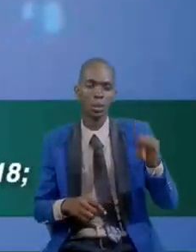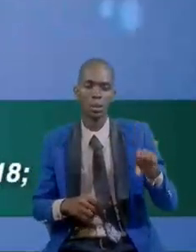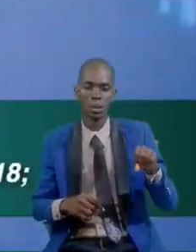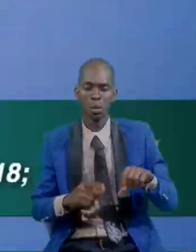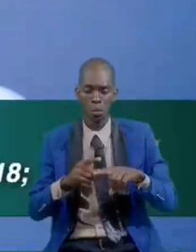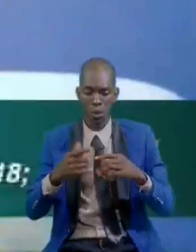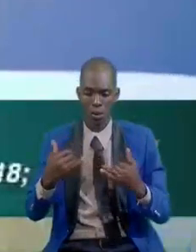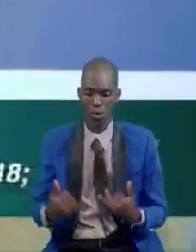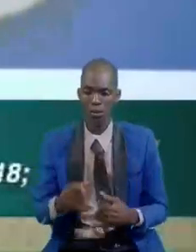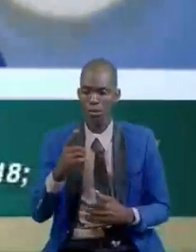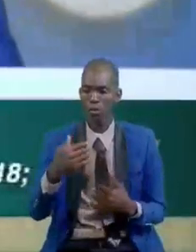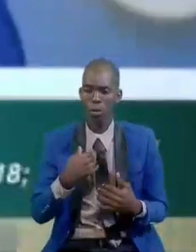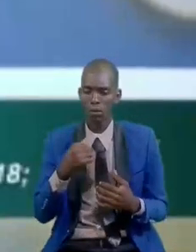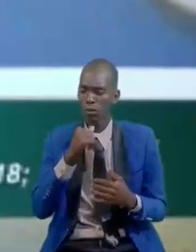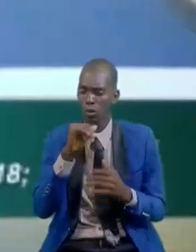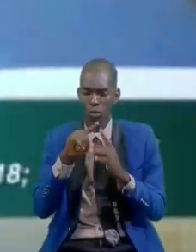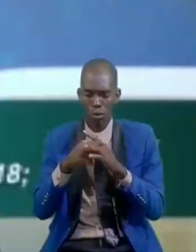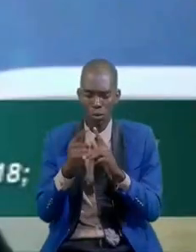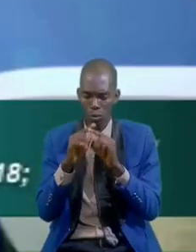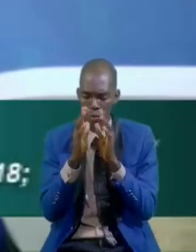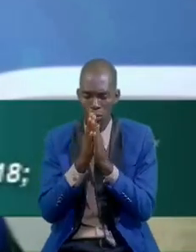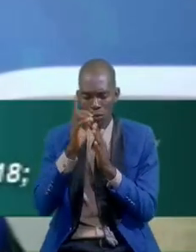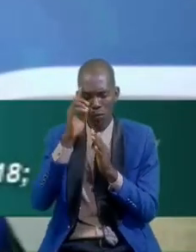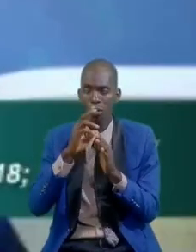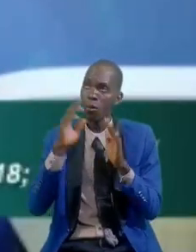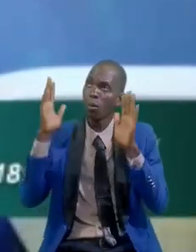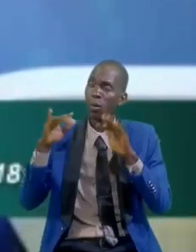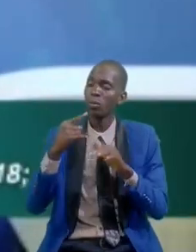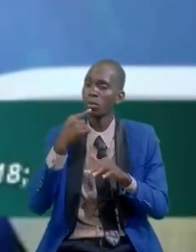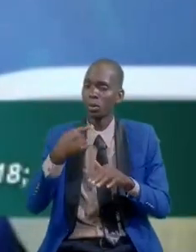Maintenant, tu n'as pas encore prié pour la pluie. Et tu dis,